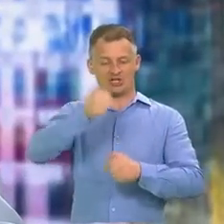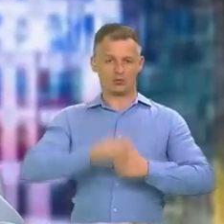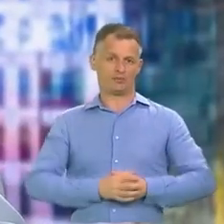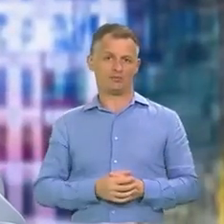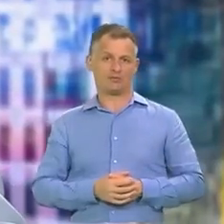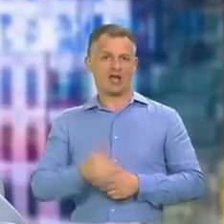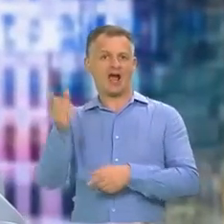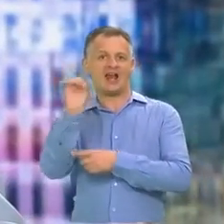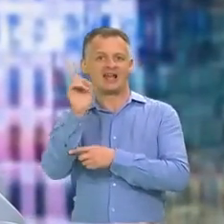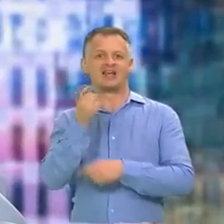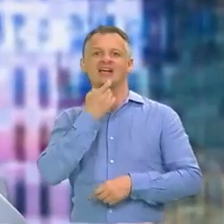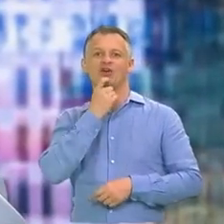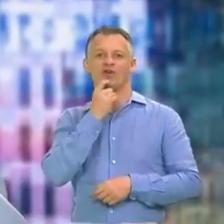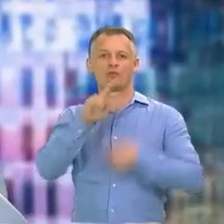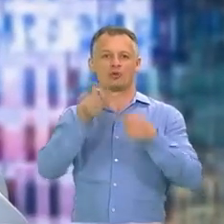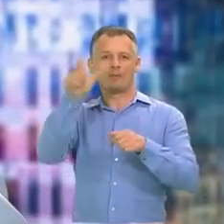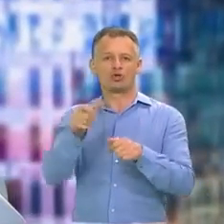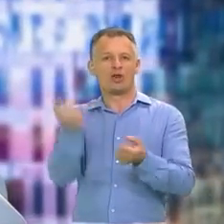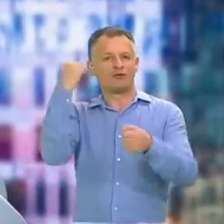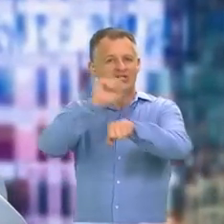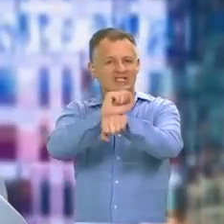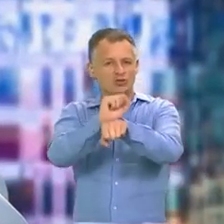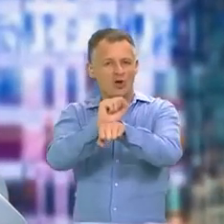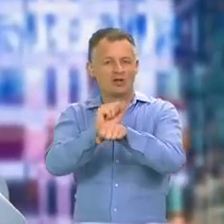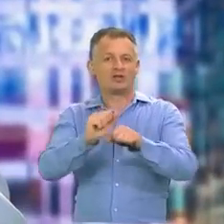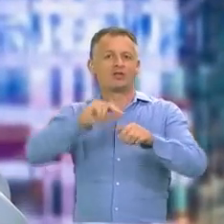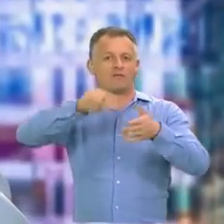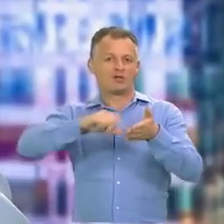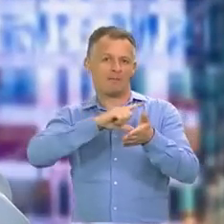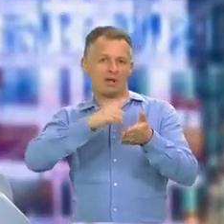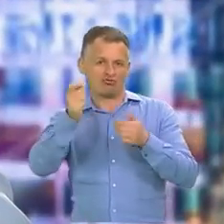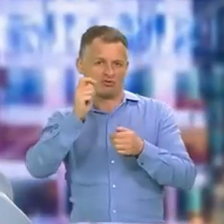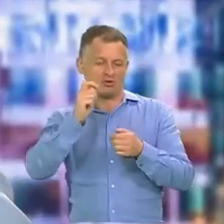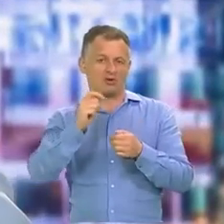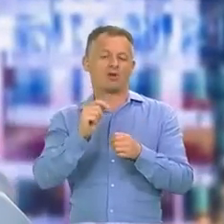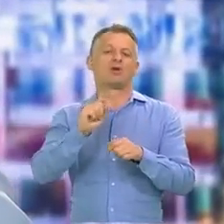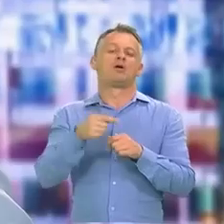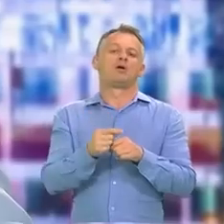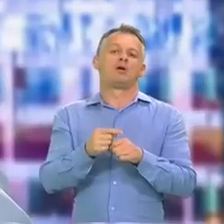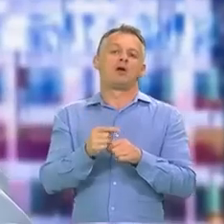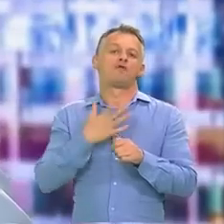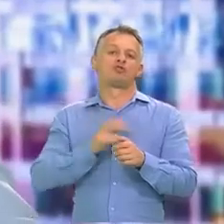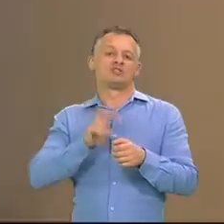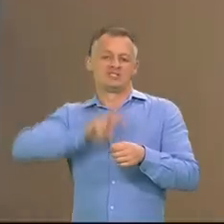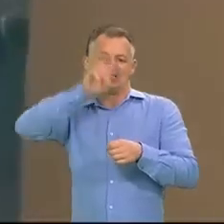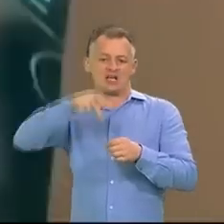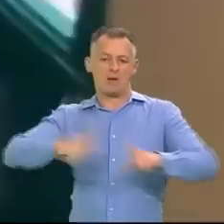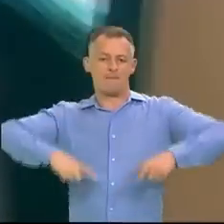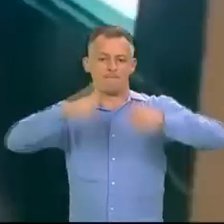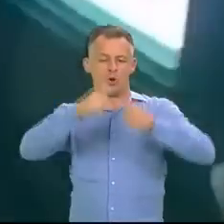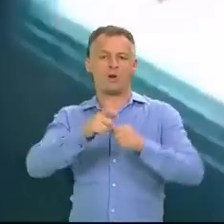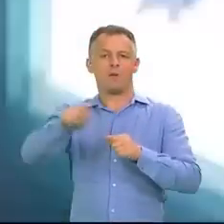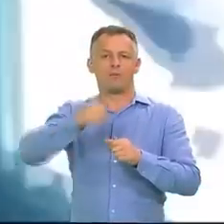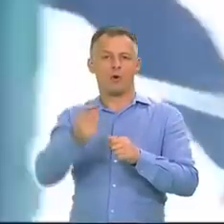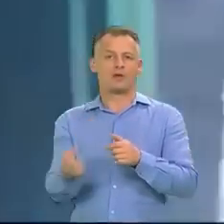A fost alertă în Craiova după ce un deținut care era în permisie a vrut să se arunce de la etajul 7 al unui bloc. Pompierii au intervenit de urgență și au pus